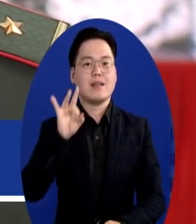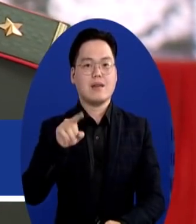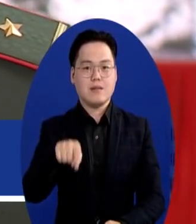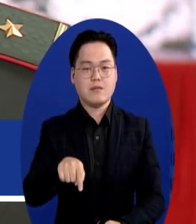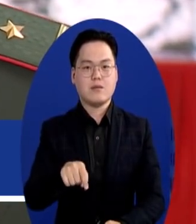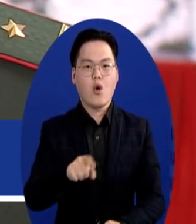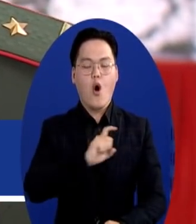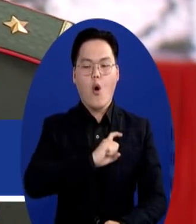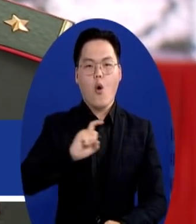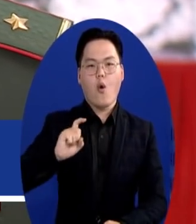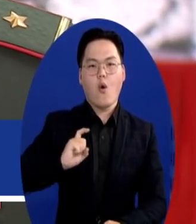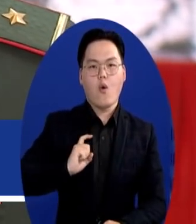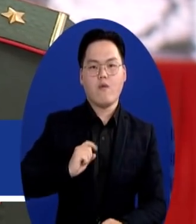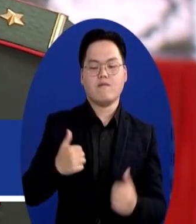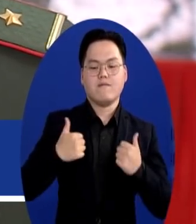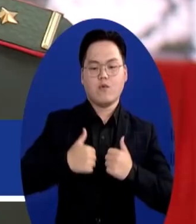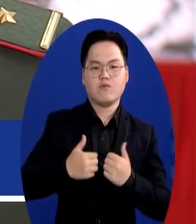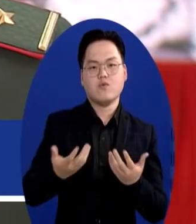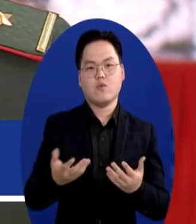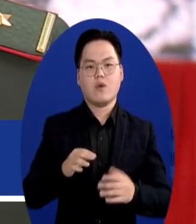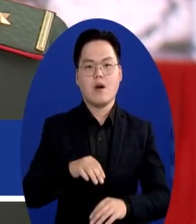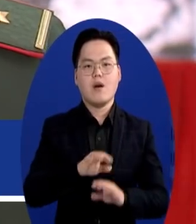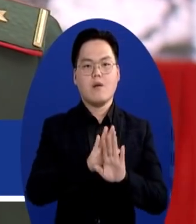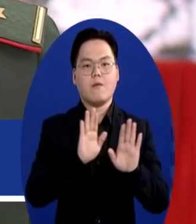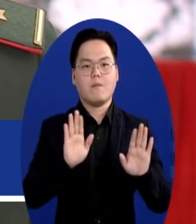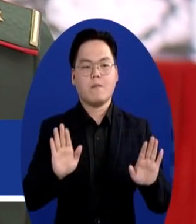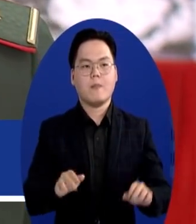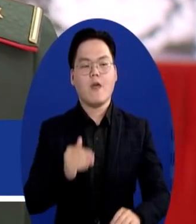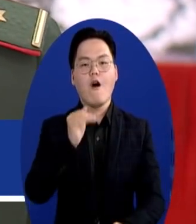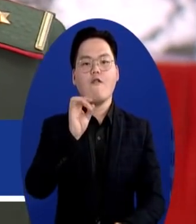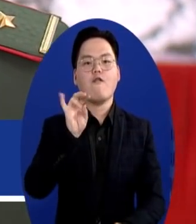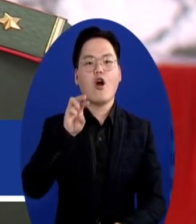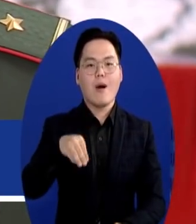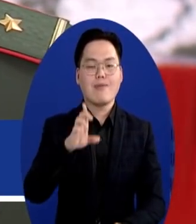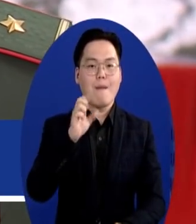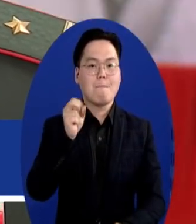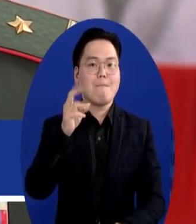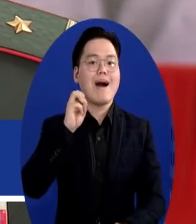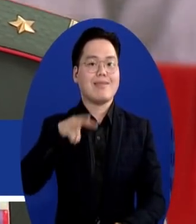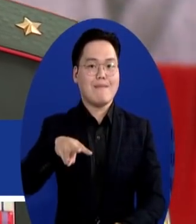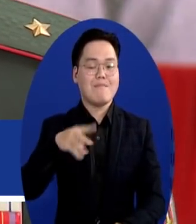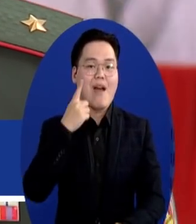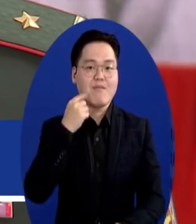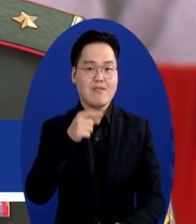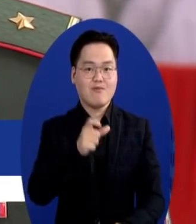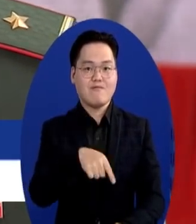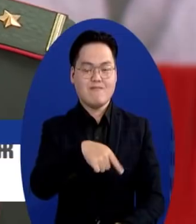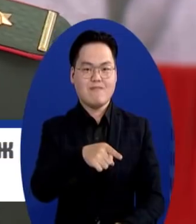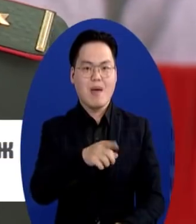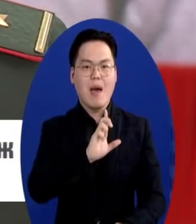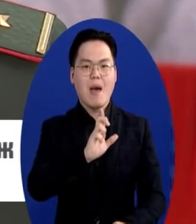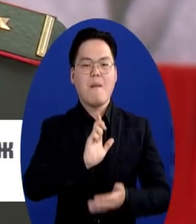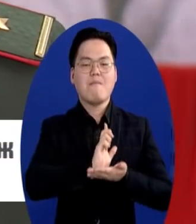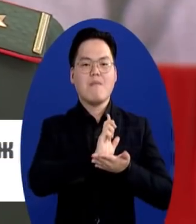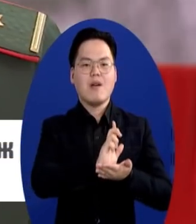өөрийн хувийн одоо үзмөр хөдөлгөөний зүйл мөнгө фронт бадам гэж хүн болгонд одоо агуу их орны дайны жилүүдэд бэлгийн цуваанд харамгүй